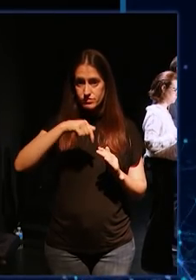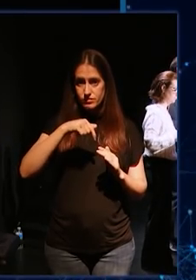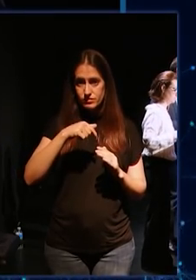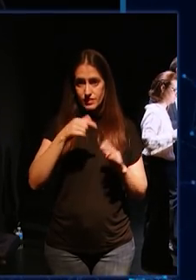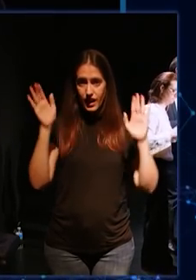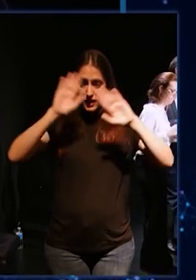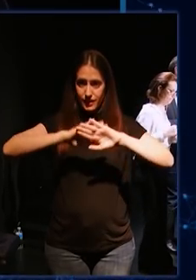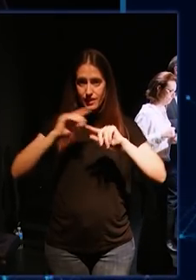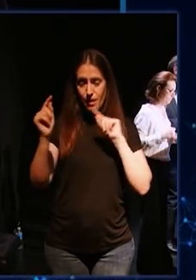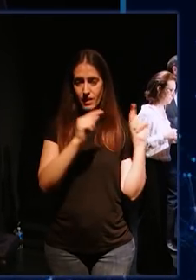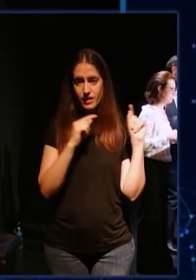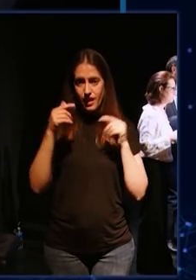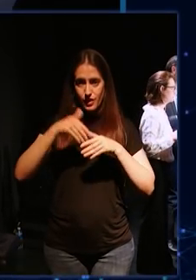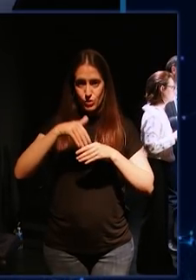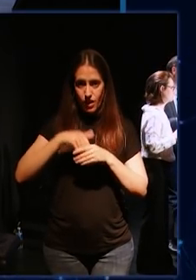nit de debat electoral.